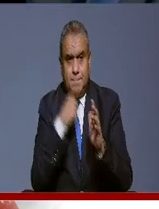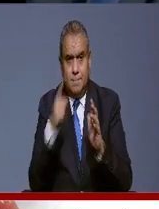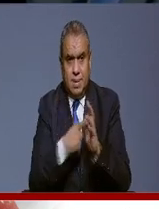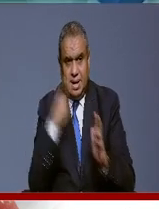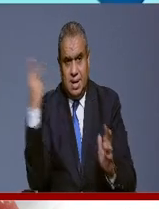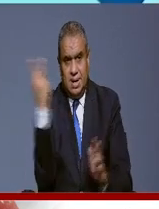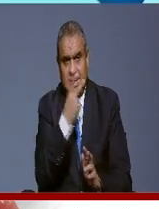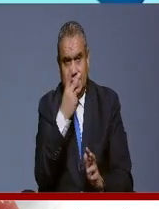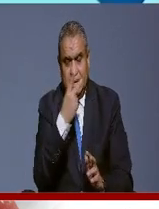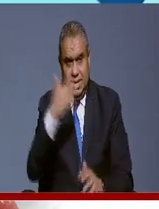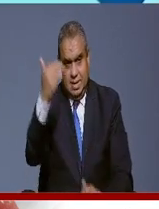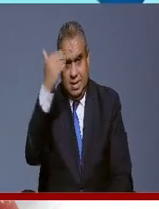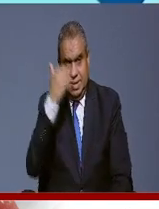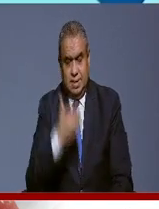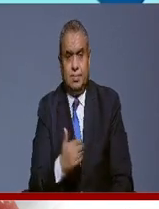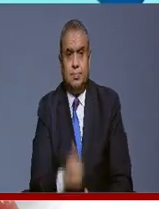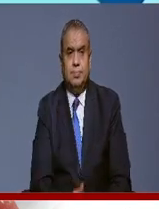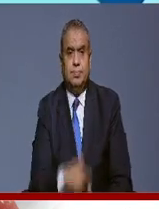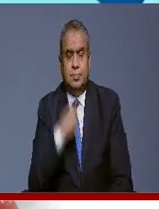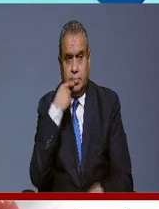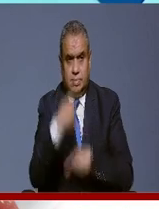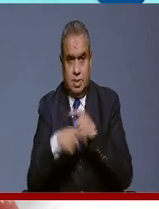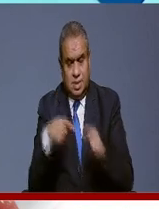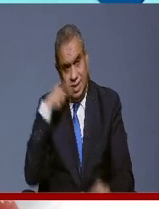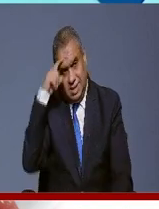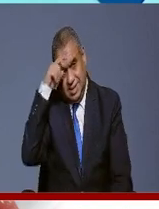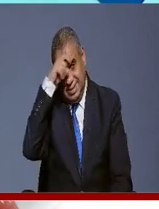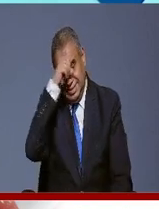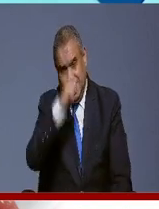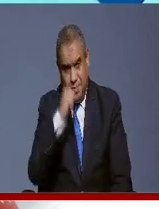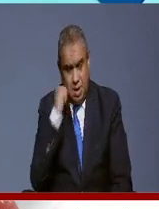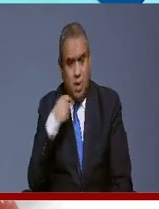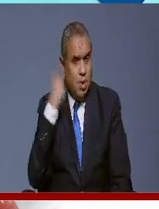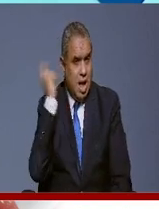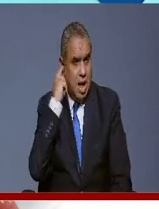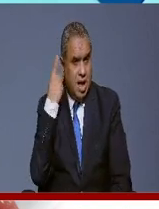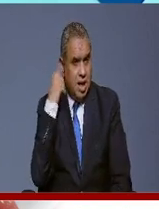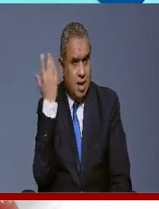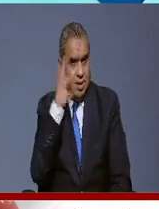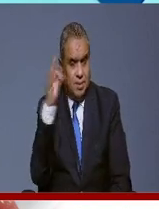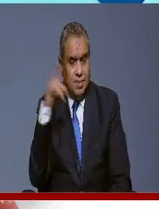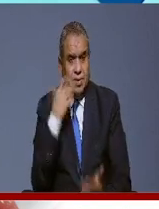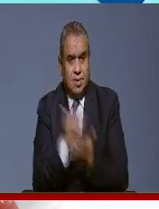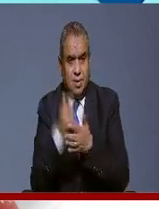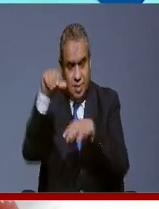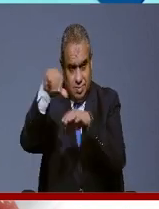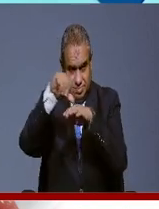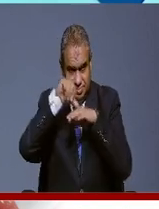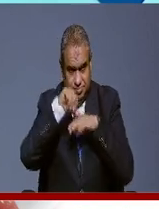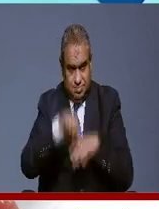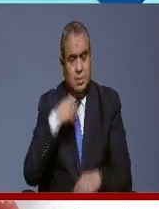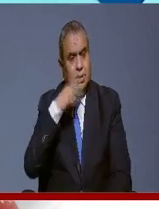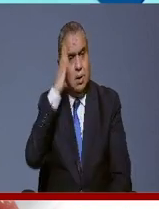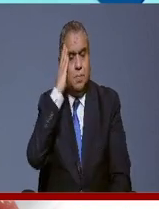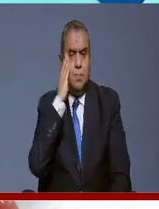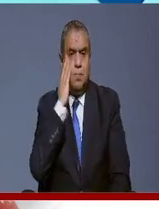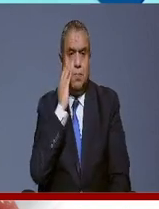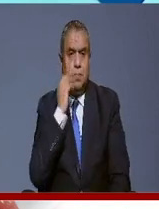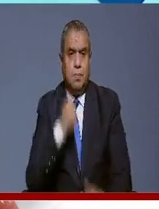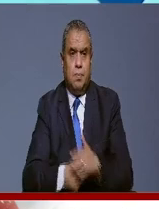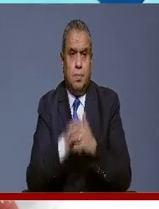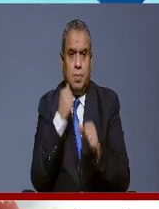التوالي، وفي ظل الظروف الصعبة دي، ففعلا تشريف حضرتك لنا النهاردة هي